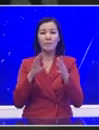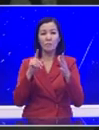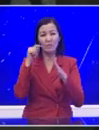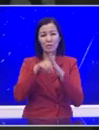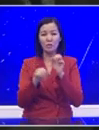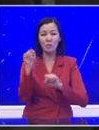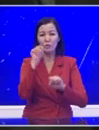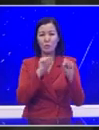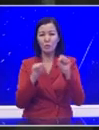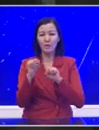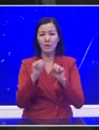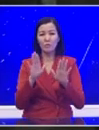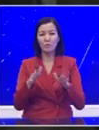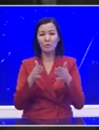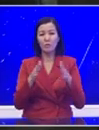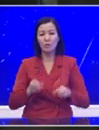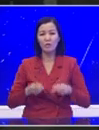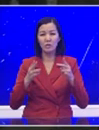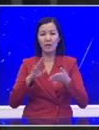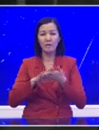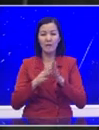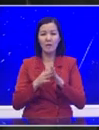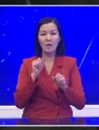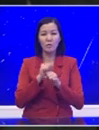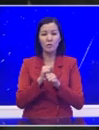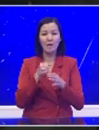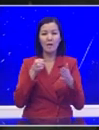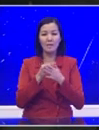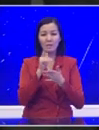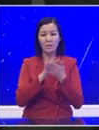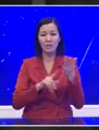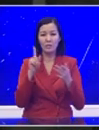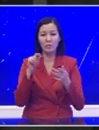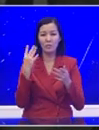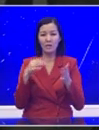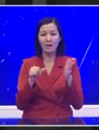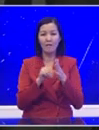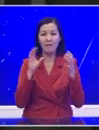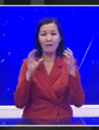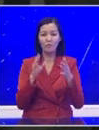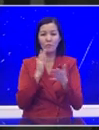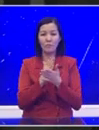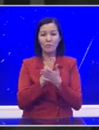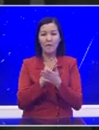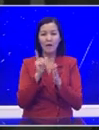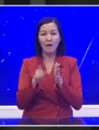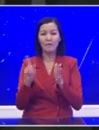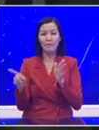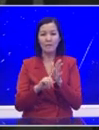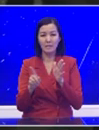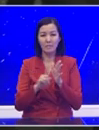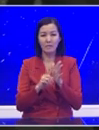елде төтенше жағдай тоқтағанға дейін жалғасатын болады. Қазіргі таңда қала ішінде 146 автобус қатынап, жолаушыларды тасымалдап